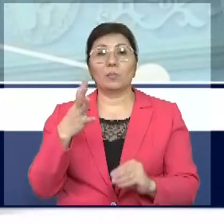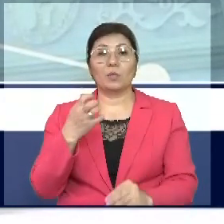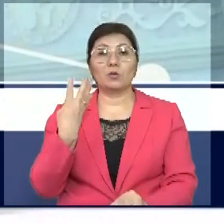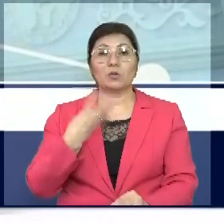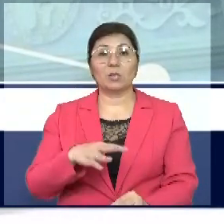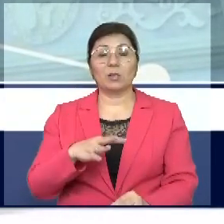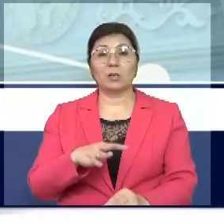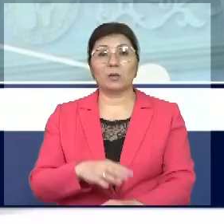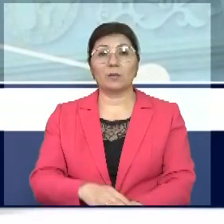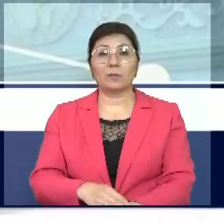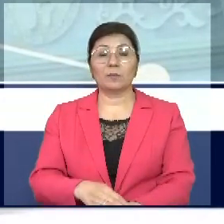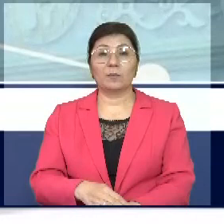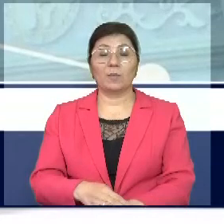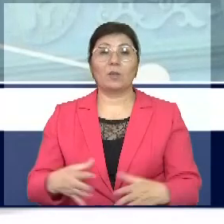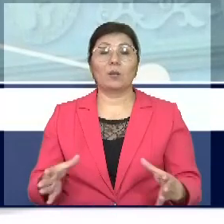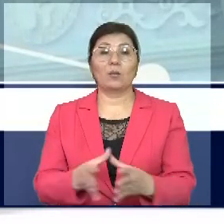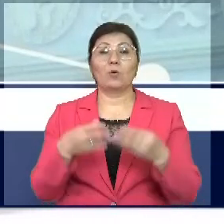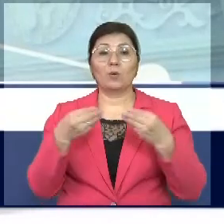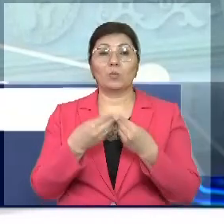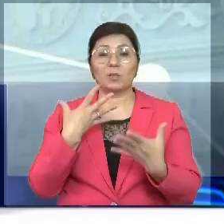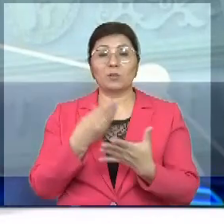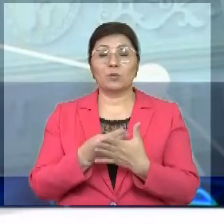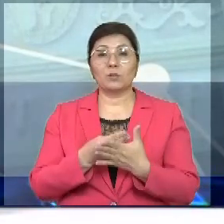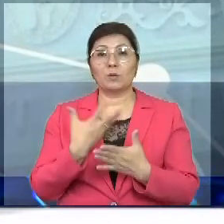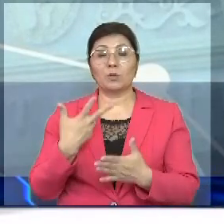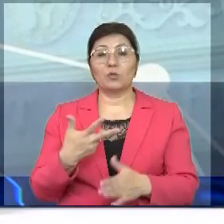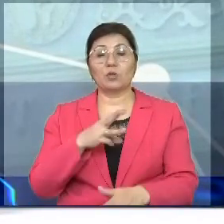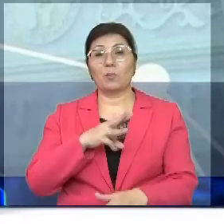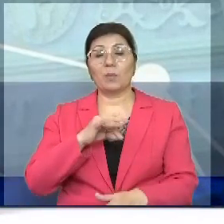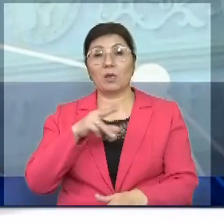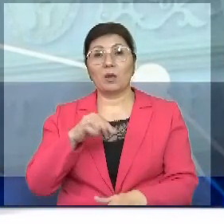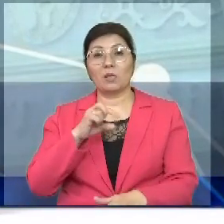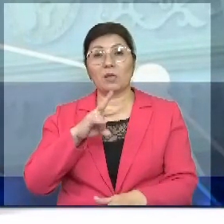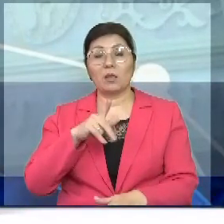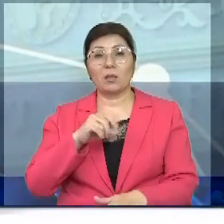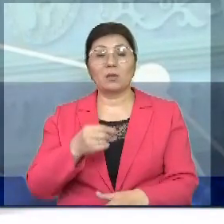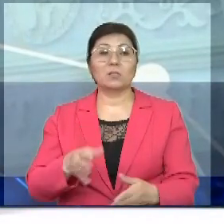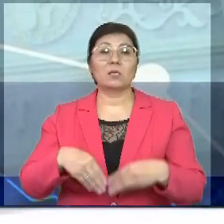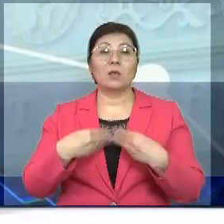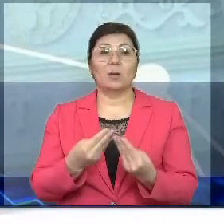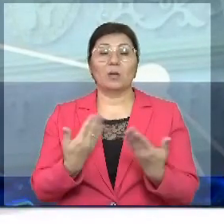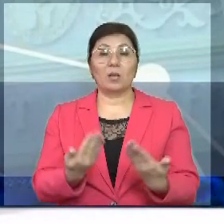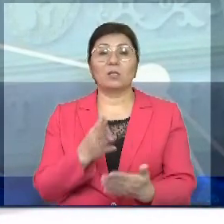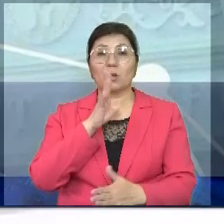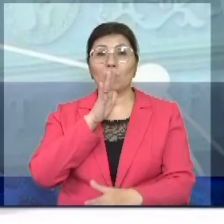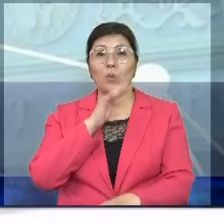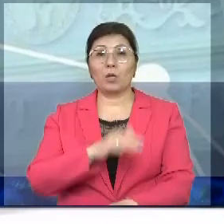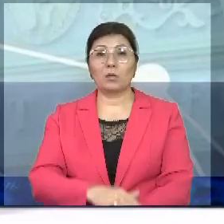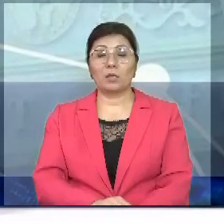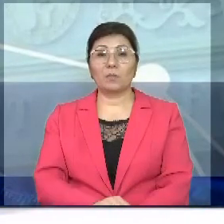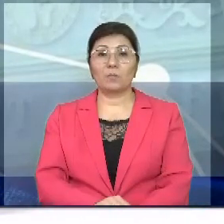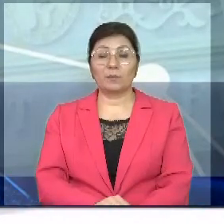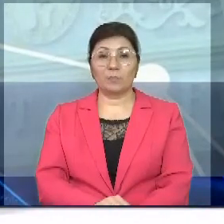540 отбасы өздерінің 3,5 миллиардтай қаржысын салып, қазіргі таңда